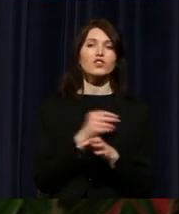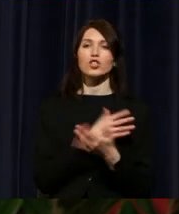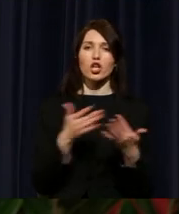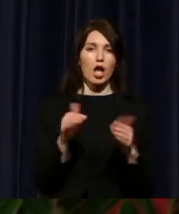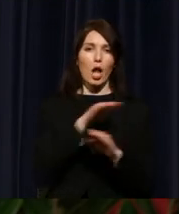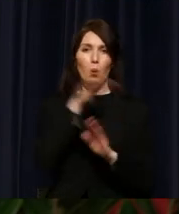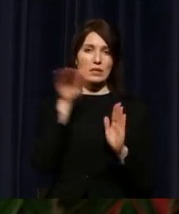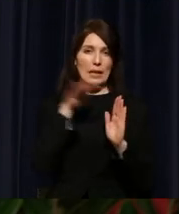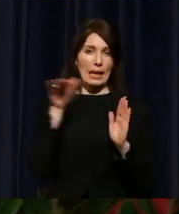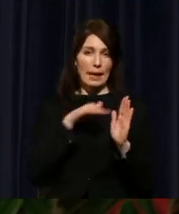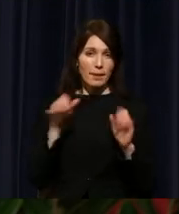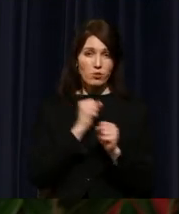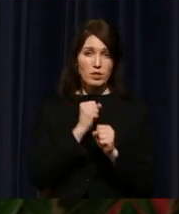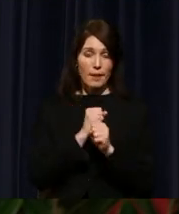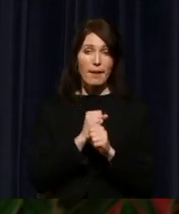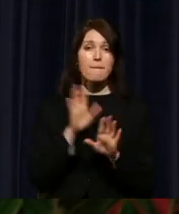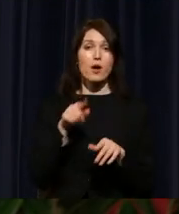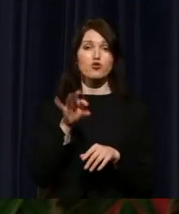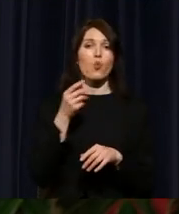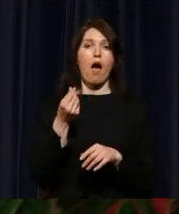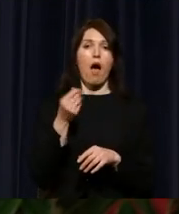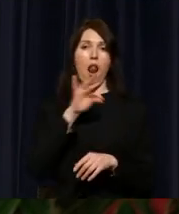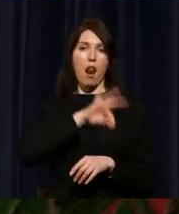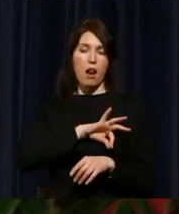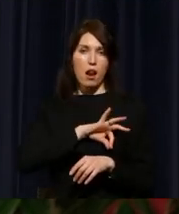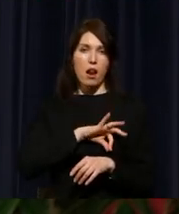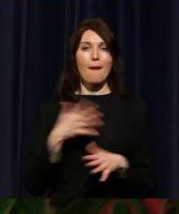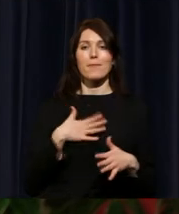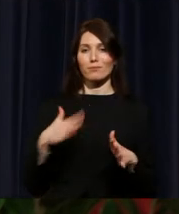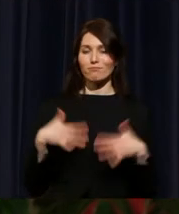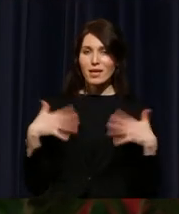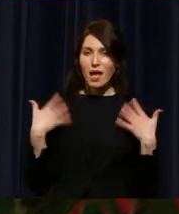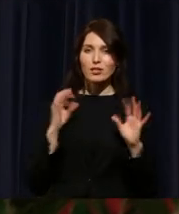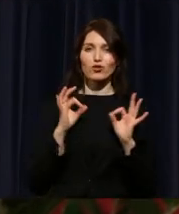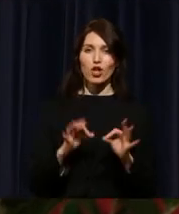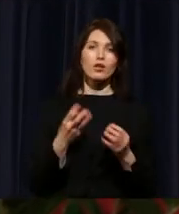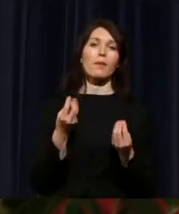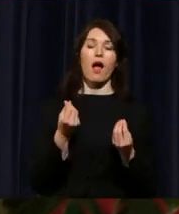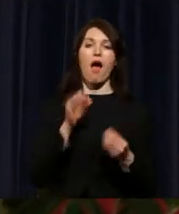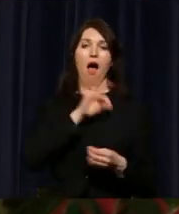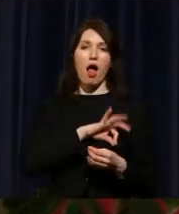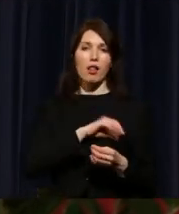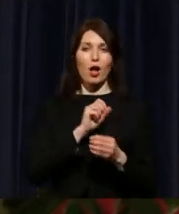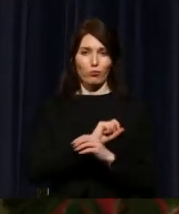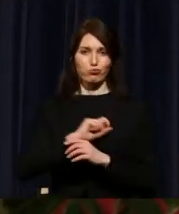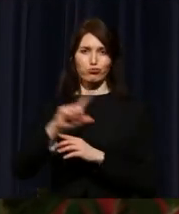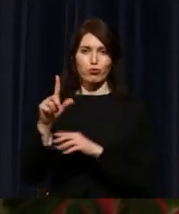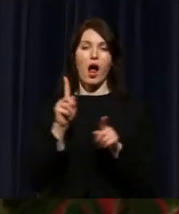tajos līmeņos. Tas par šo atalgojumu tad man priecē, ka tiešām tas atalgojums aug, un es ceru arī, ka